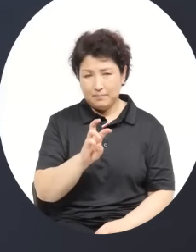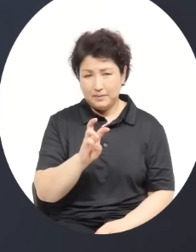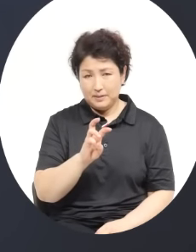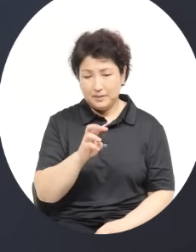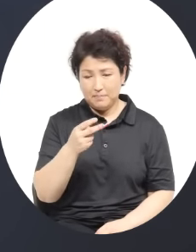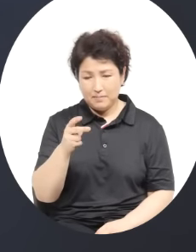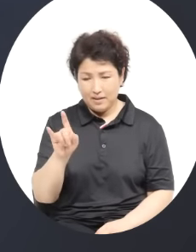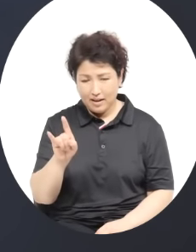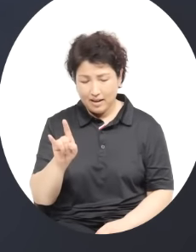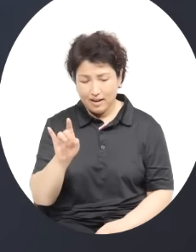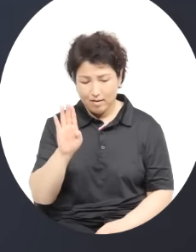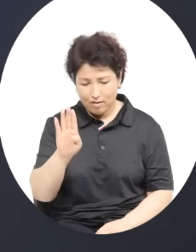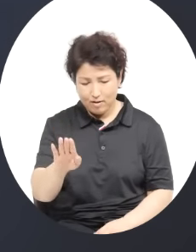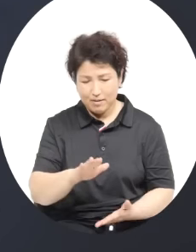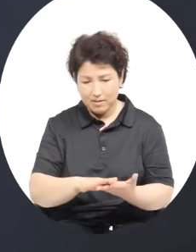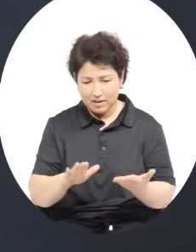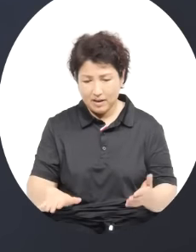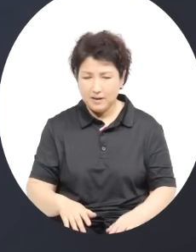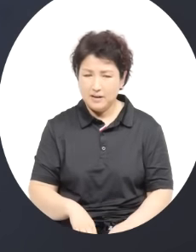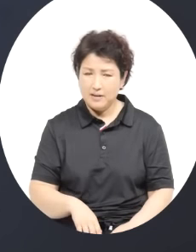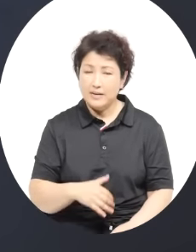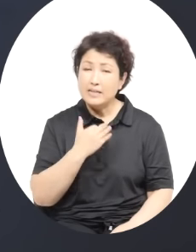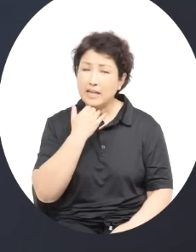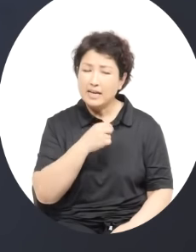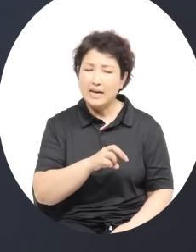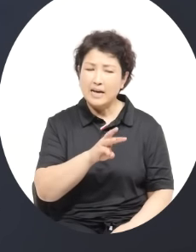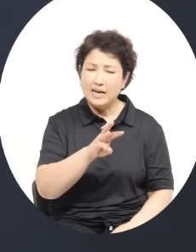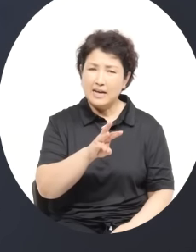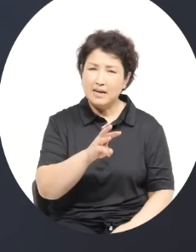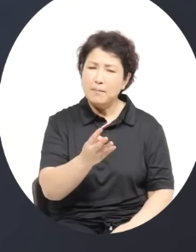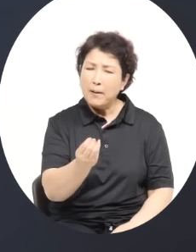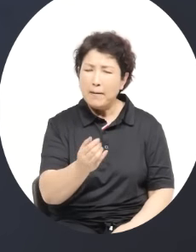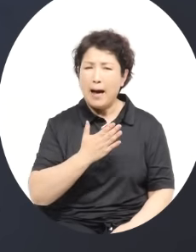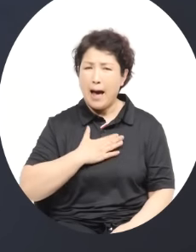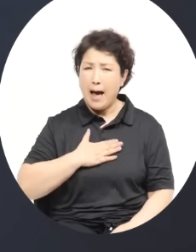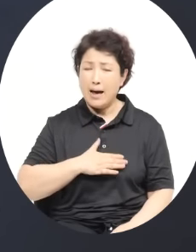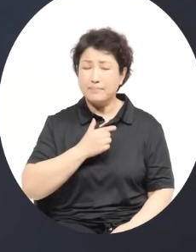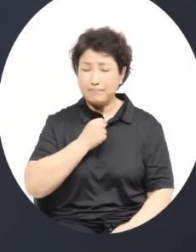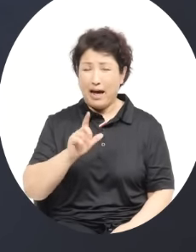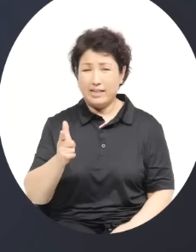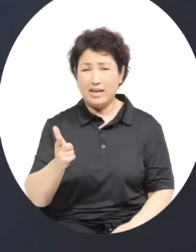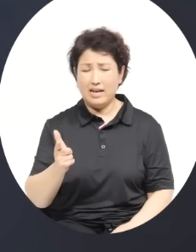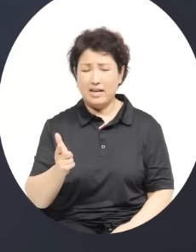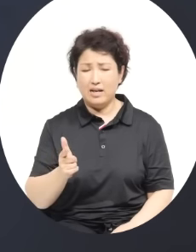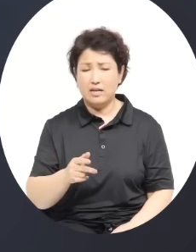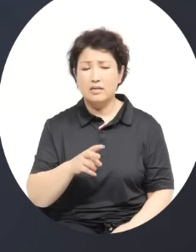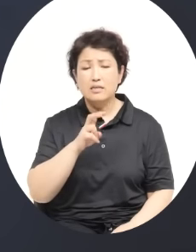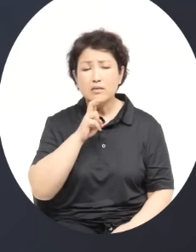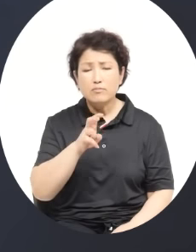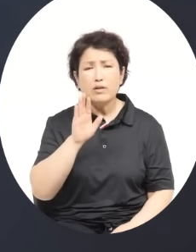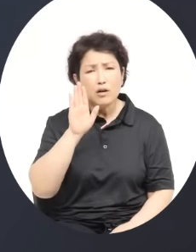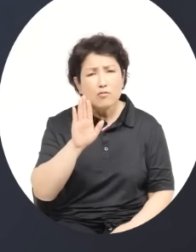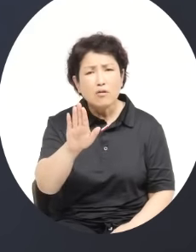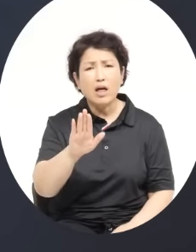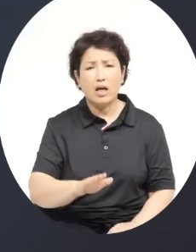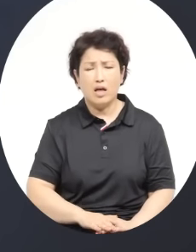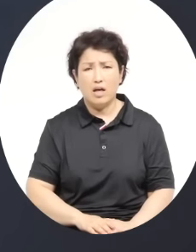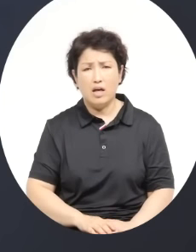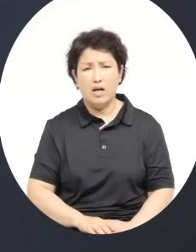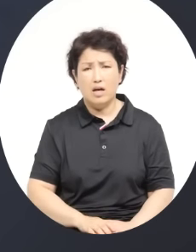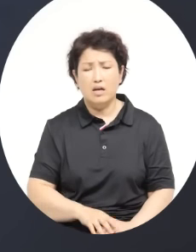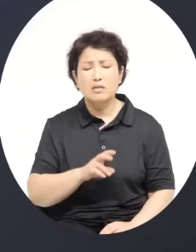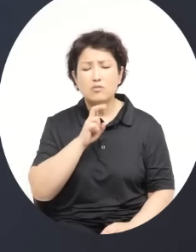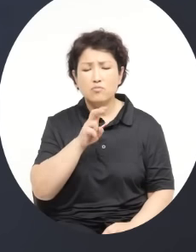후반입니다. 뭐 나이가 서른 둘인지 셋인지 제가 알고 싶어서 묻는 게 아니라 네.